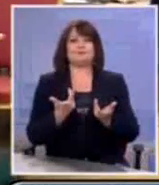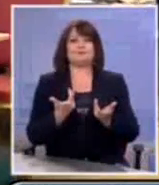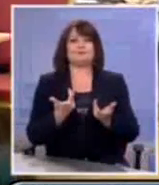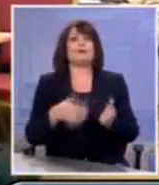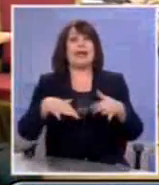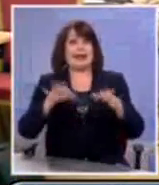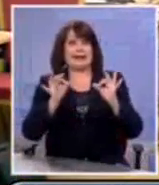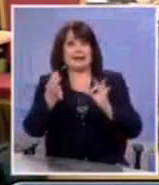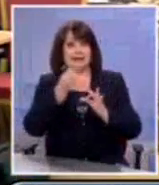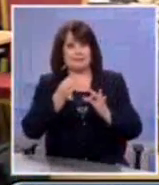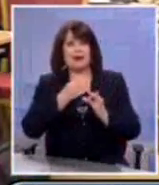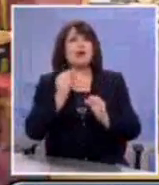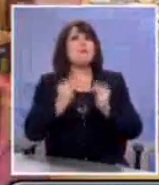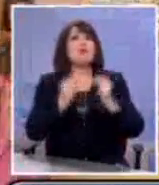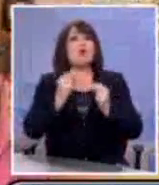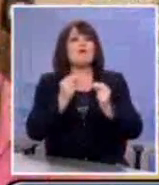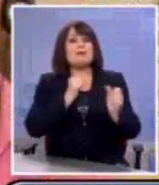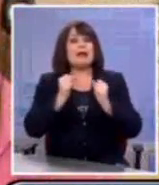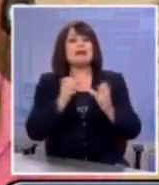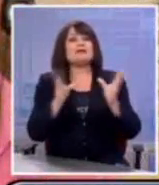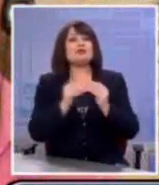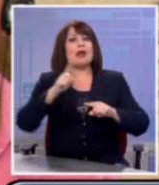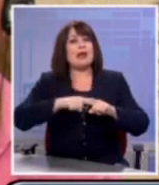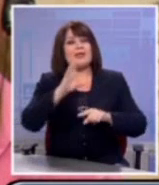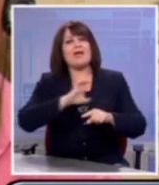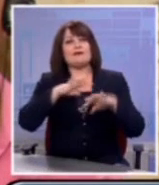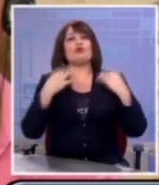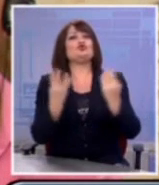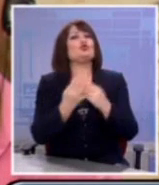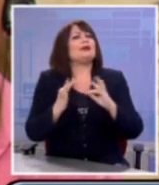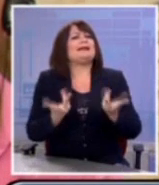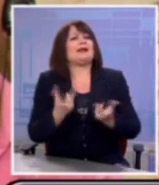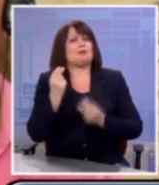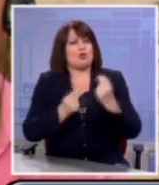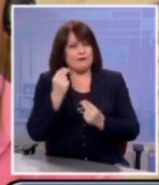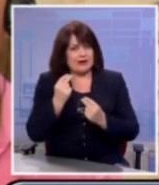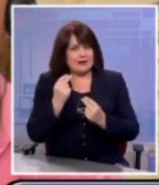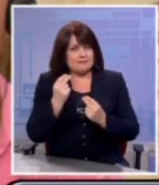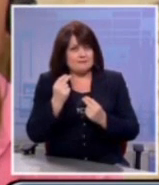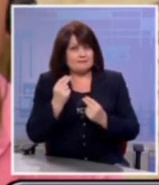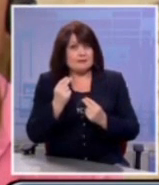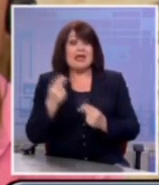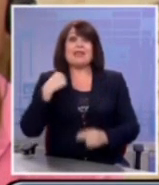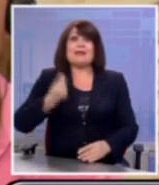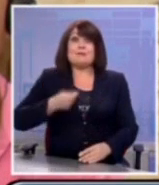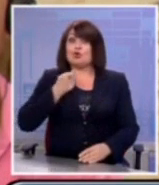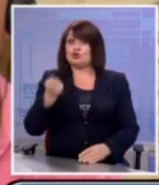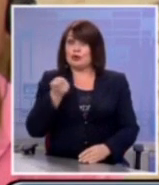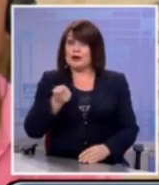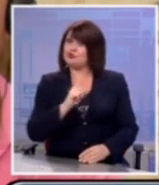στην αρχή το πρόβλημα της κρίσης της Ελλάδας και της Ευρωζώνης είναι πρόβλημα δημοσίου χρέους,